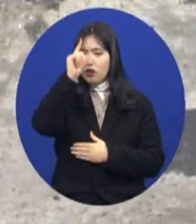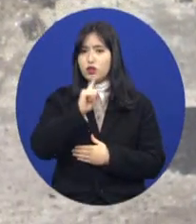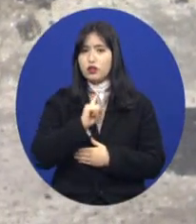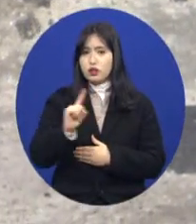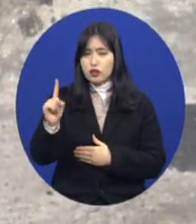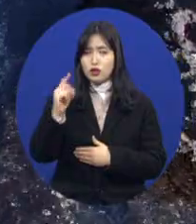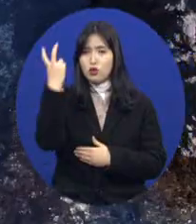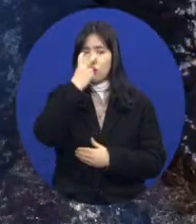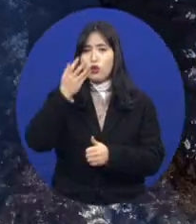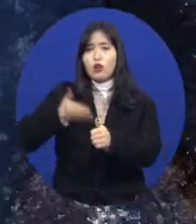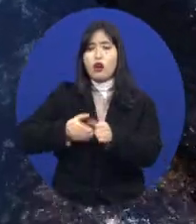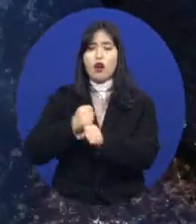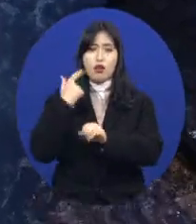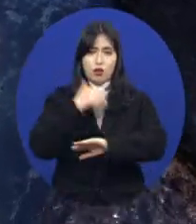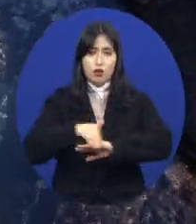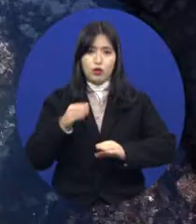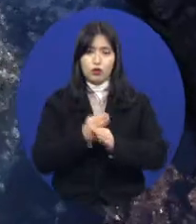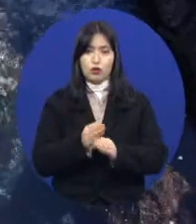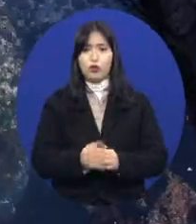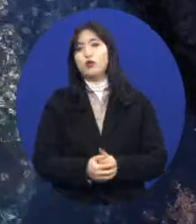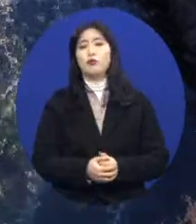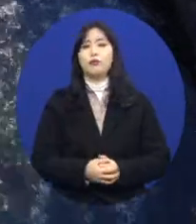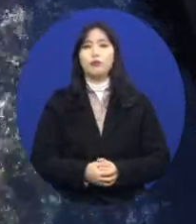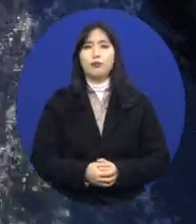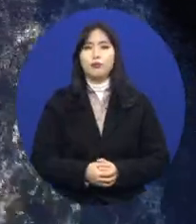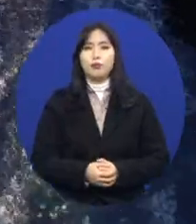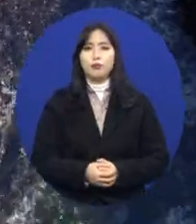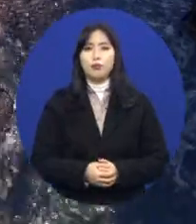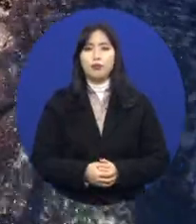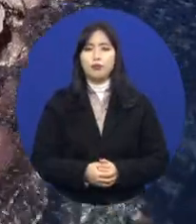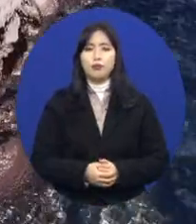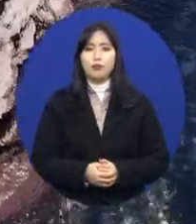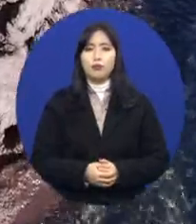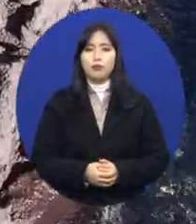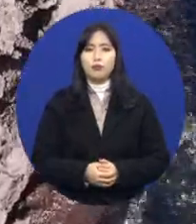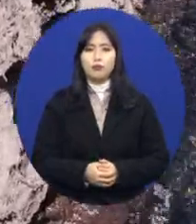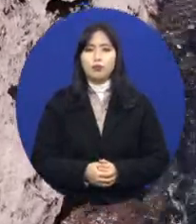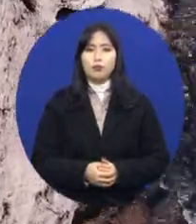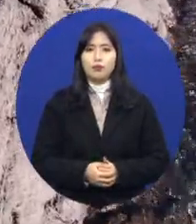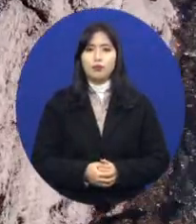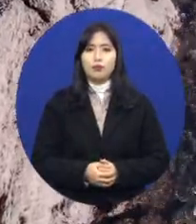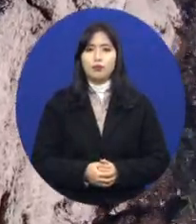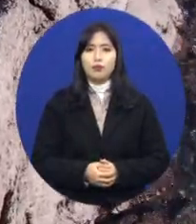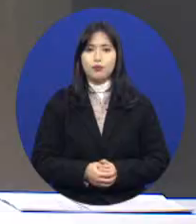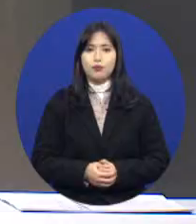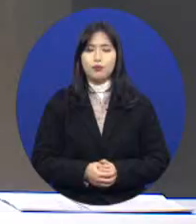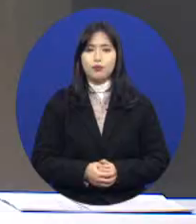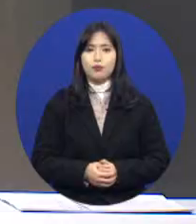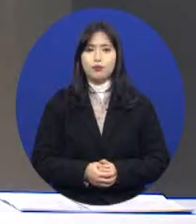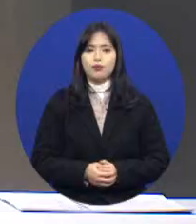수사 의뢰를 검토할 계획입니다 mbc 뉴스 좋은 옵니다